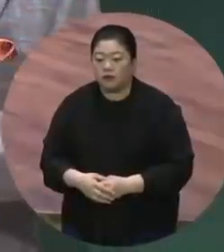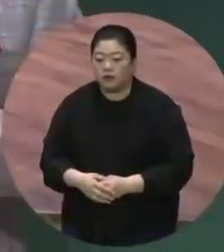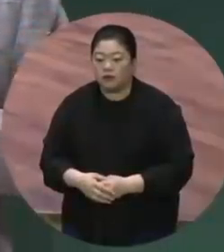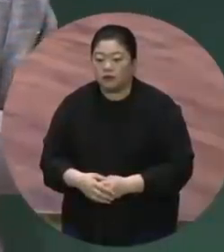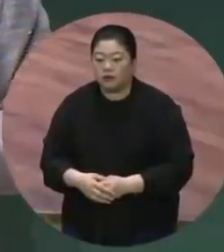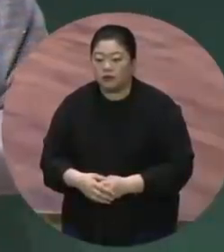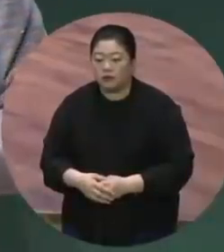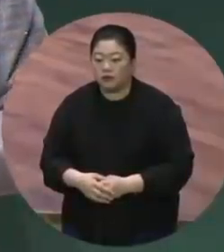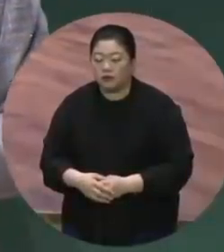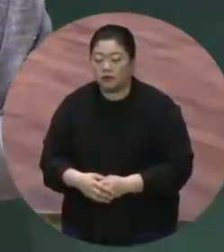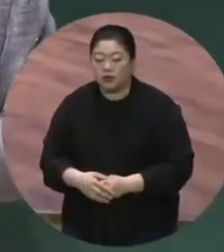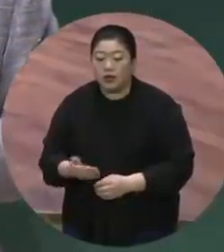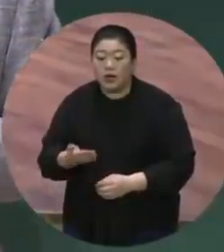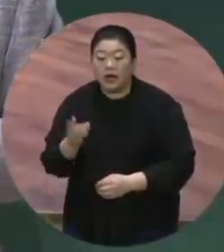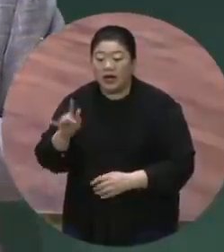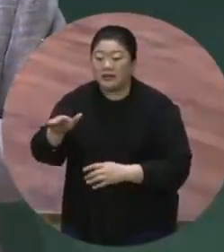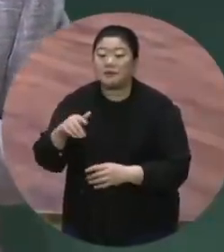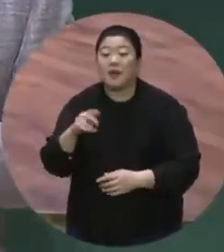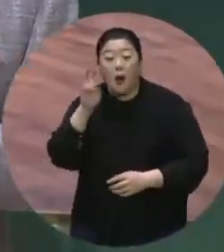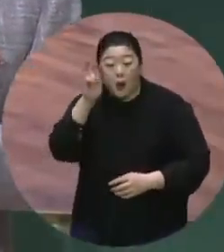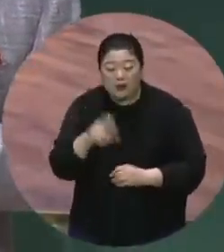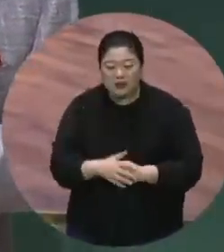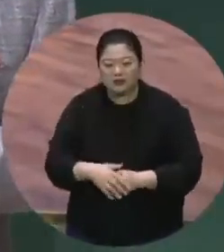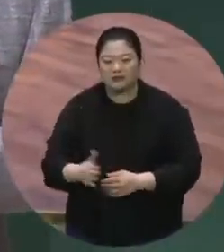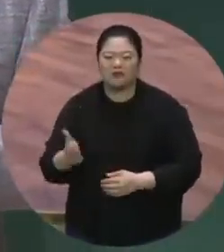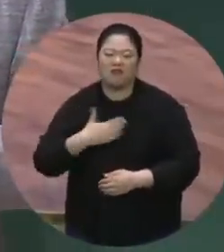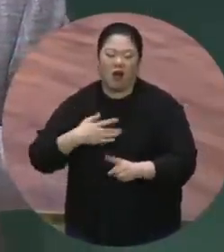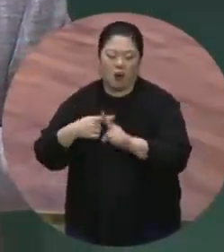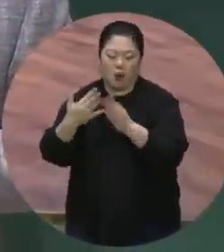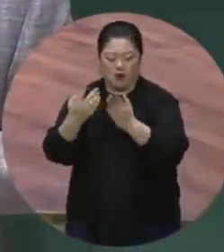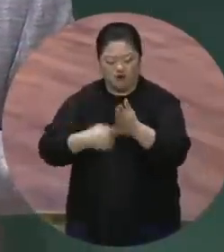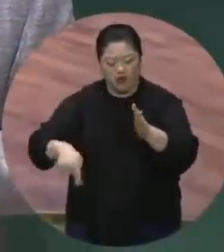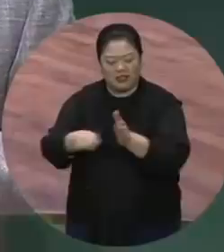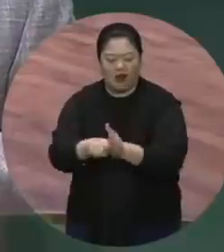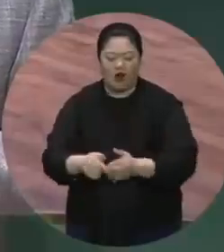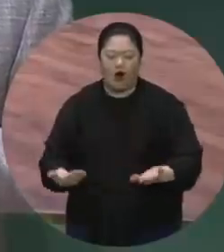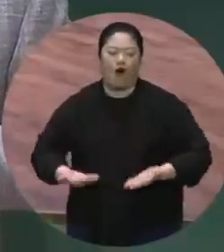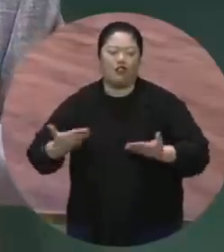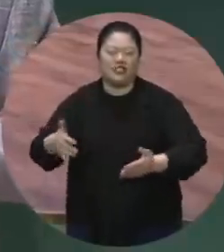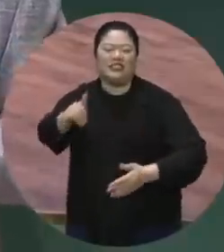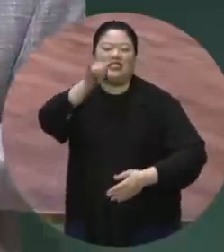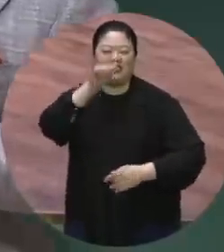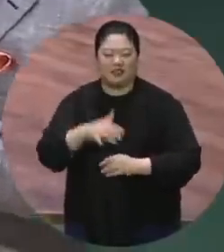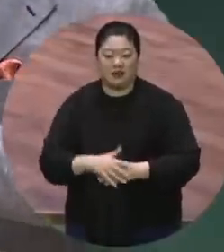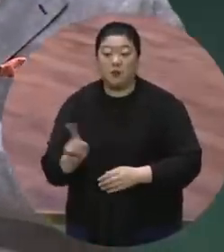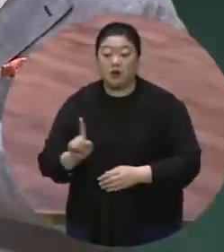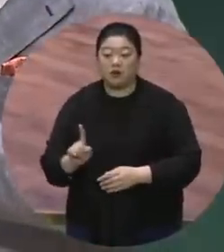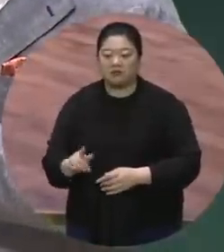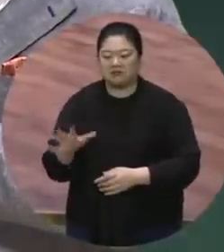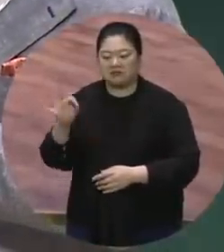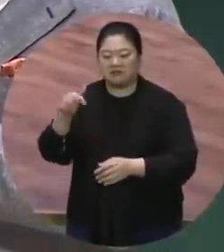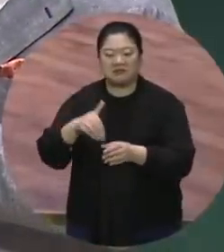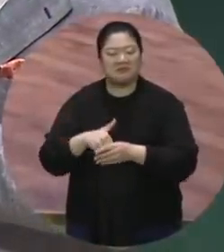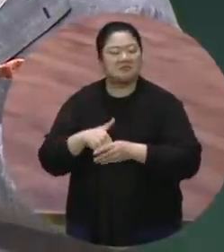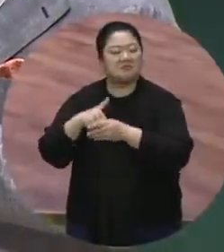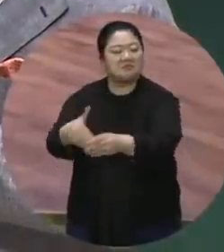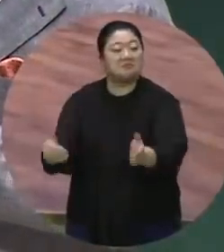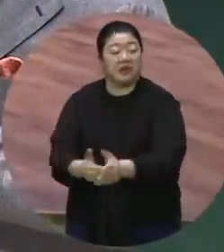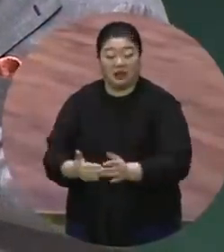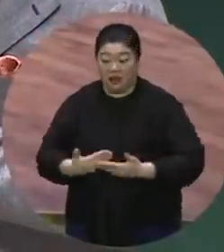몇 푼 내놓고 그걸 헌신했다고. 내 말 한 번 말 들어줬다고 순종. 그게 아니에요. 죽기까지.